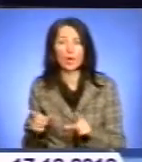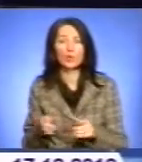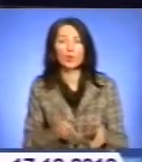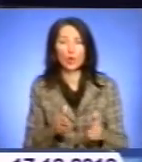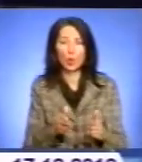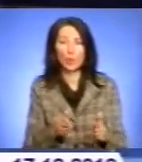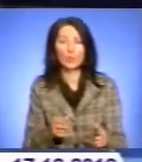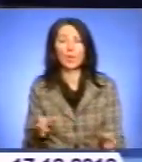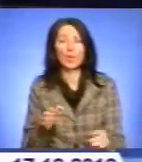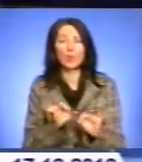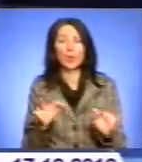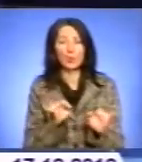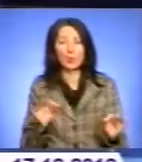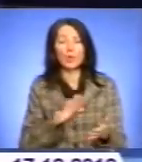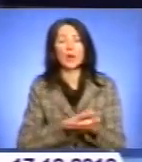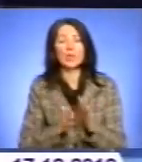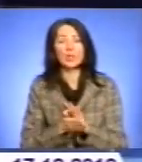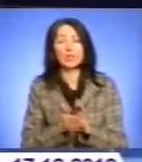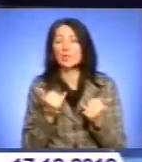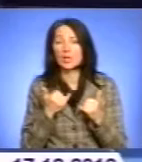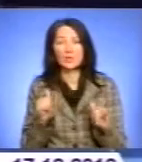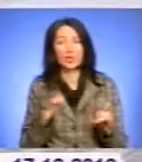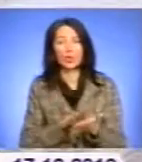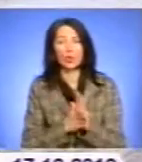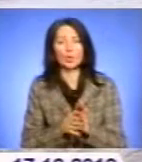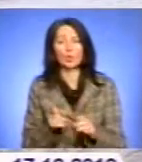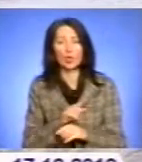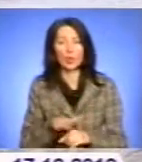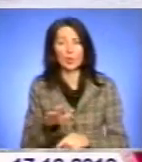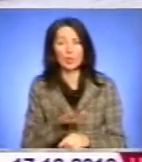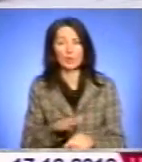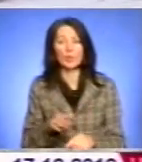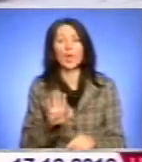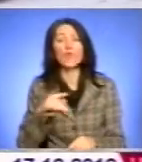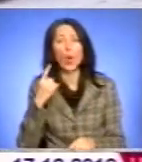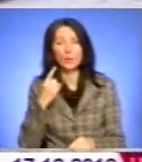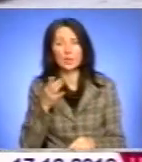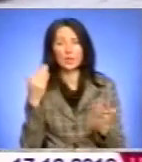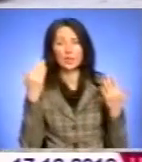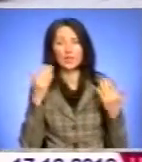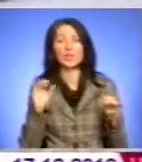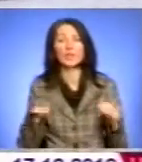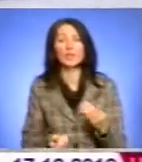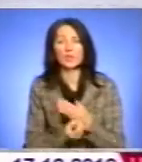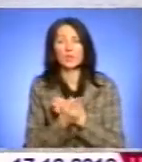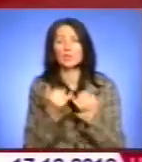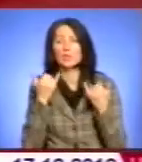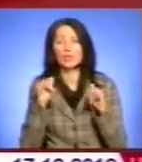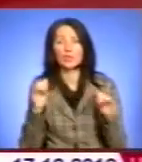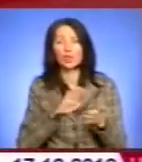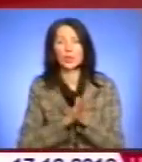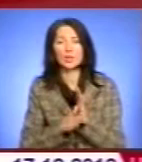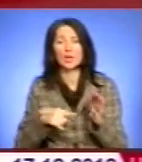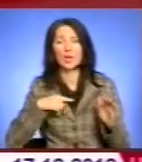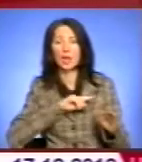надзвичайну ситуацію на Тернопільщині. Детальніше у сюжеті. В області за вихідні виникла надзвичайна ситуація. Сильні заметілі,